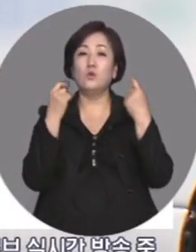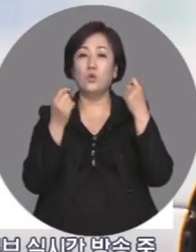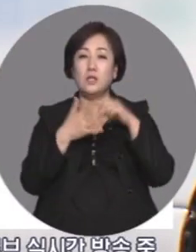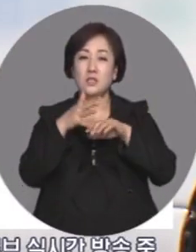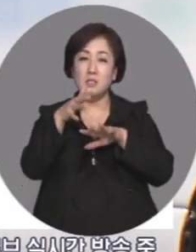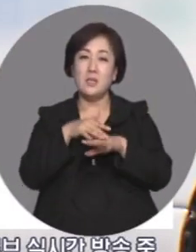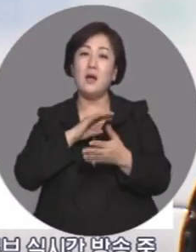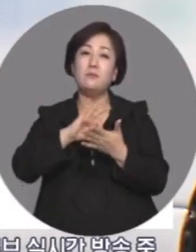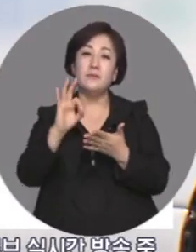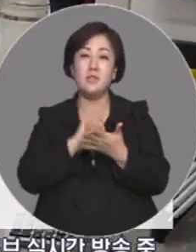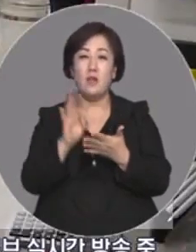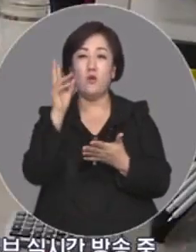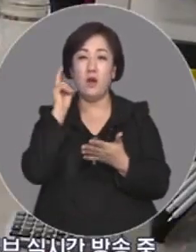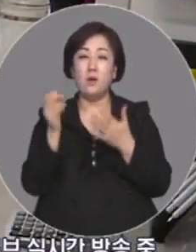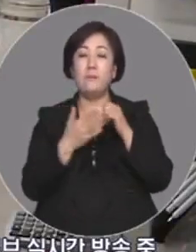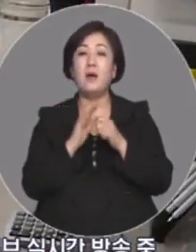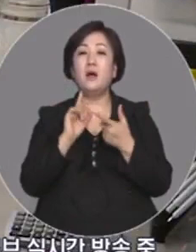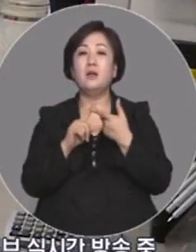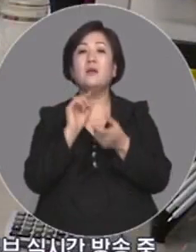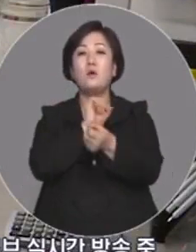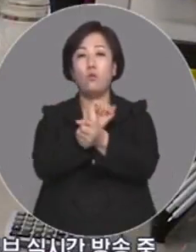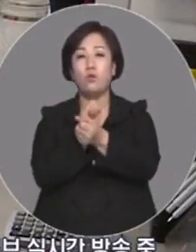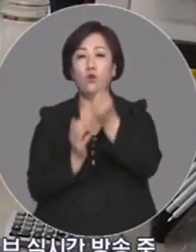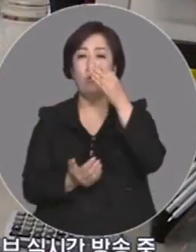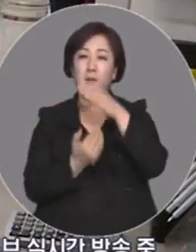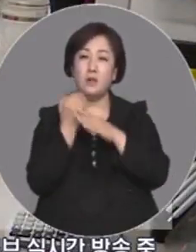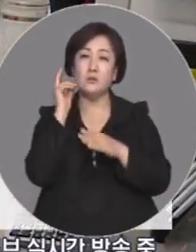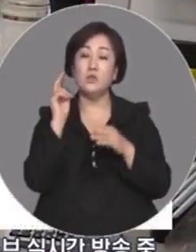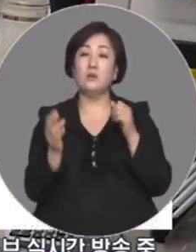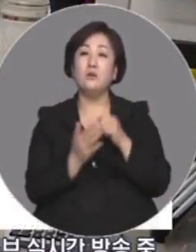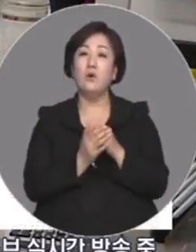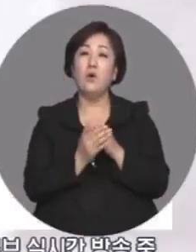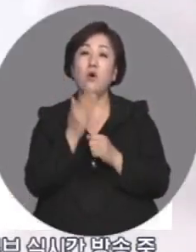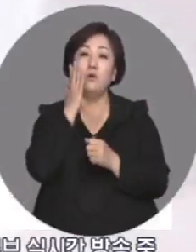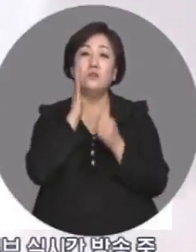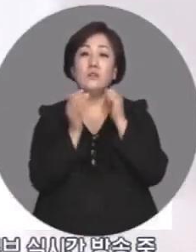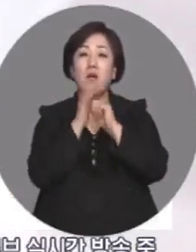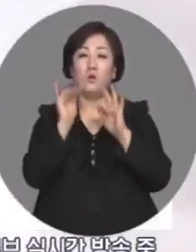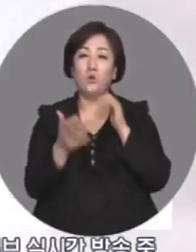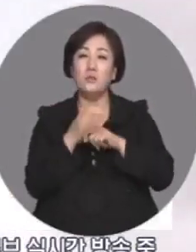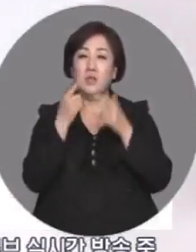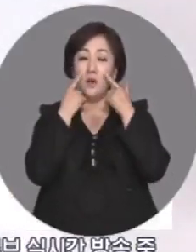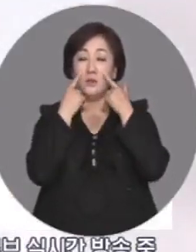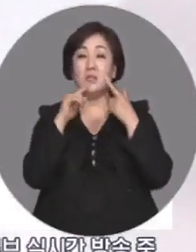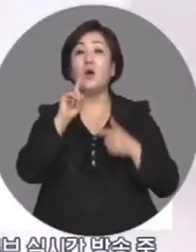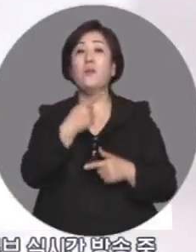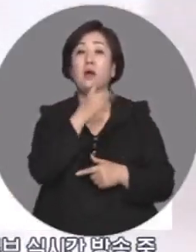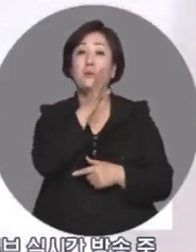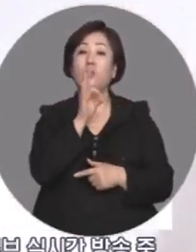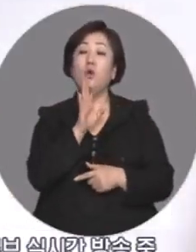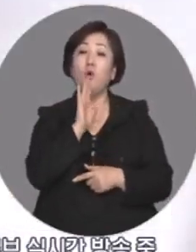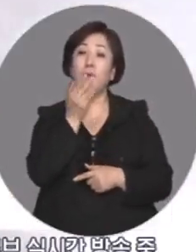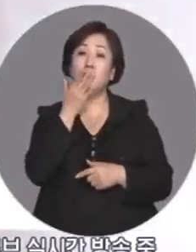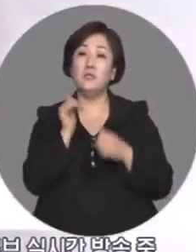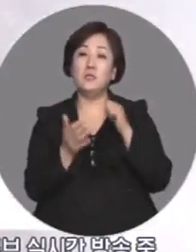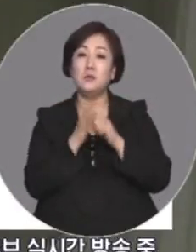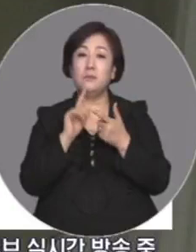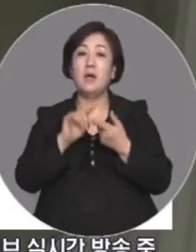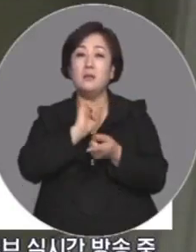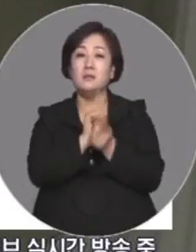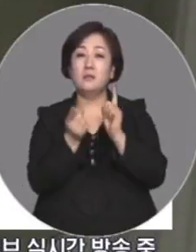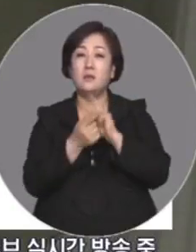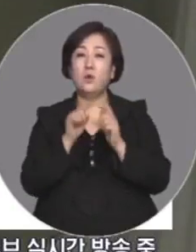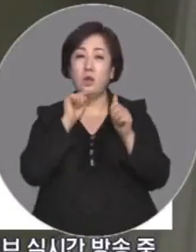오염이 될 수도 있는 거고. 울산시는 PCR 검사의 정확도는 100%라며 검체